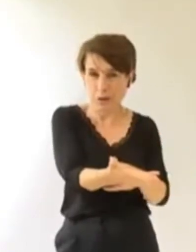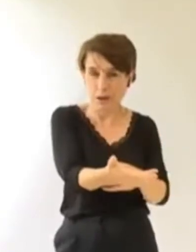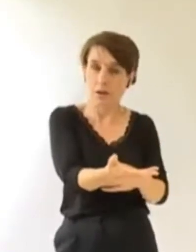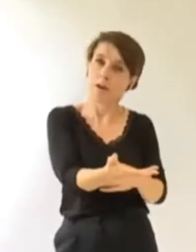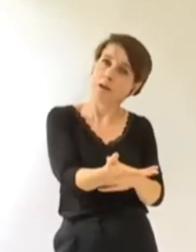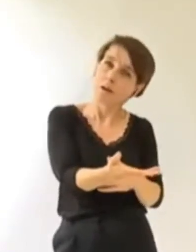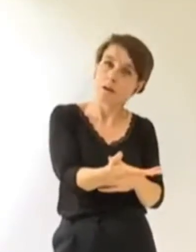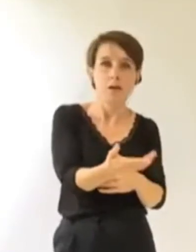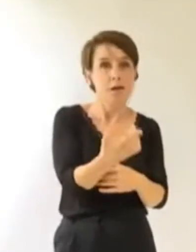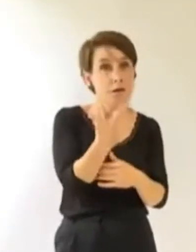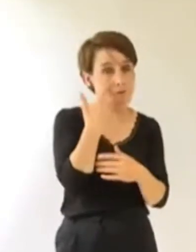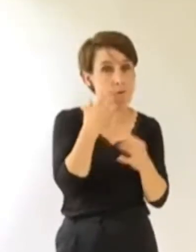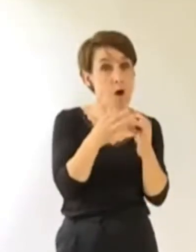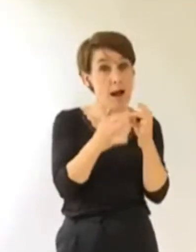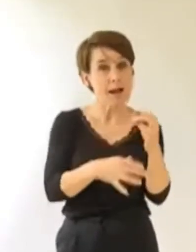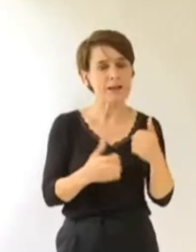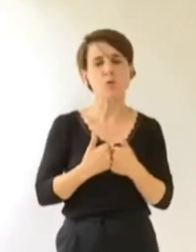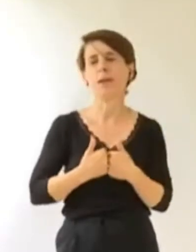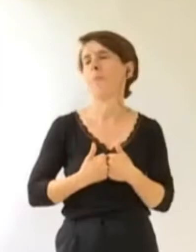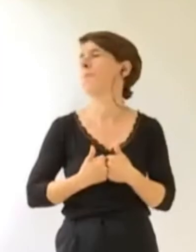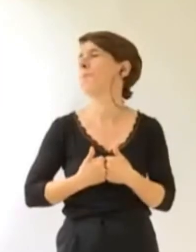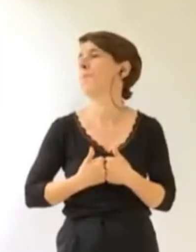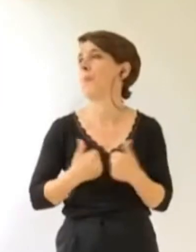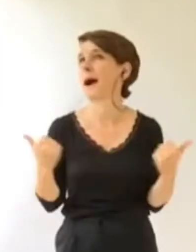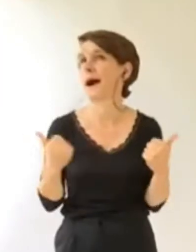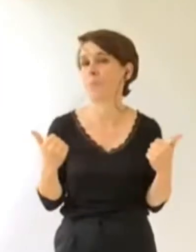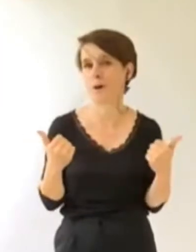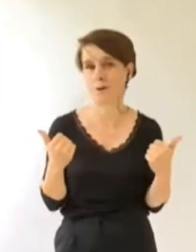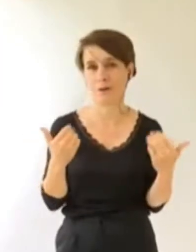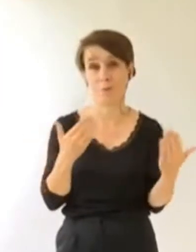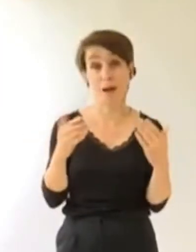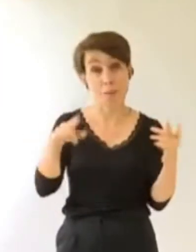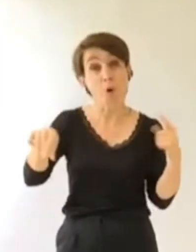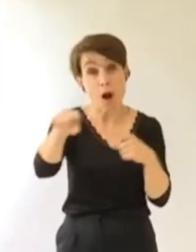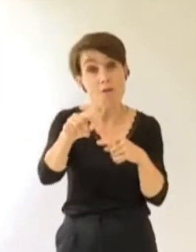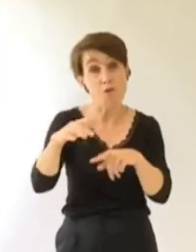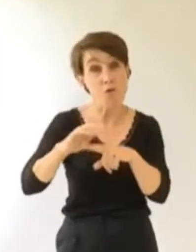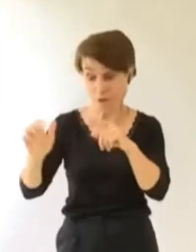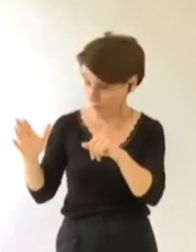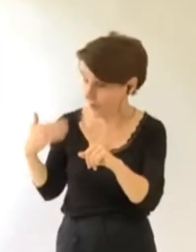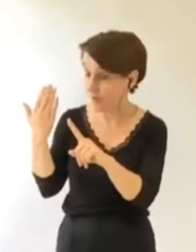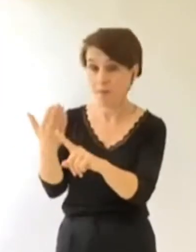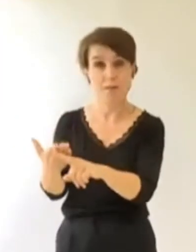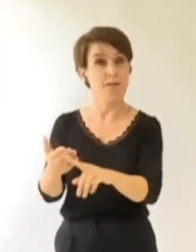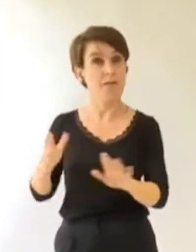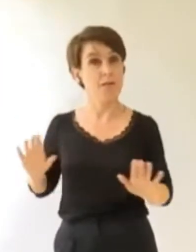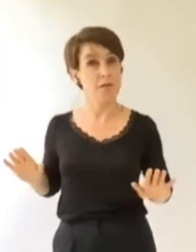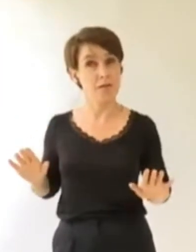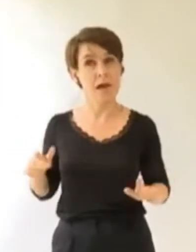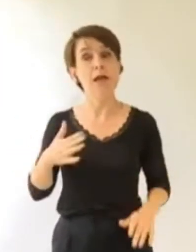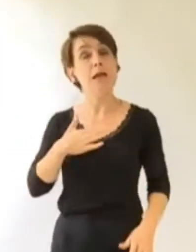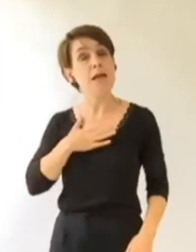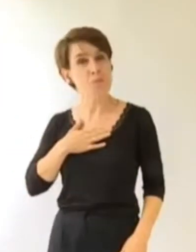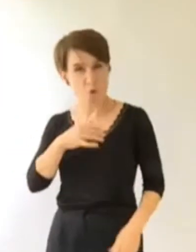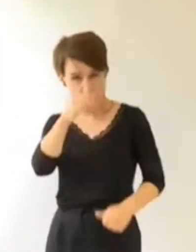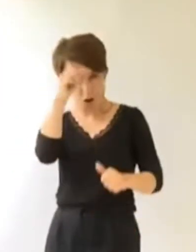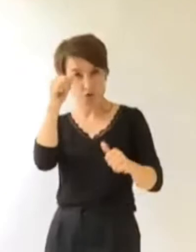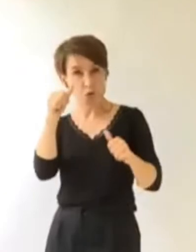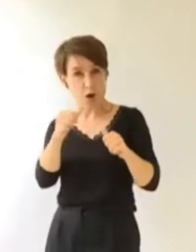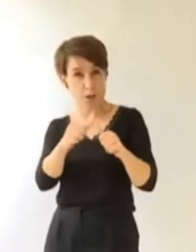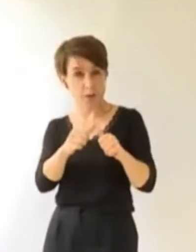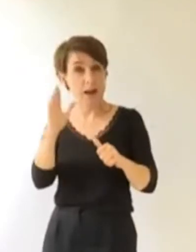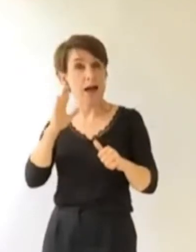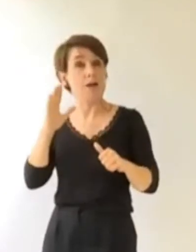chose que ce que vous avez réalisé depuis. Et que je me souvienne, puisque